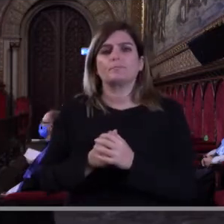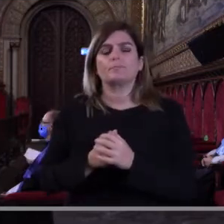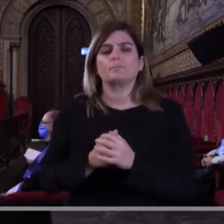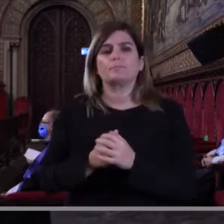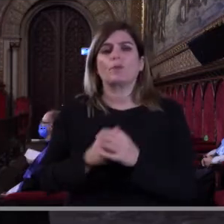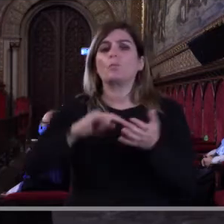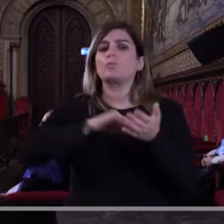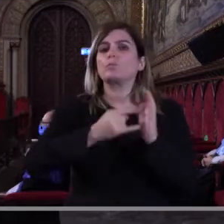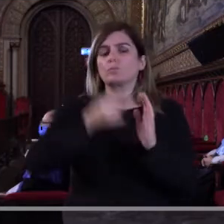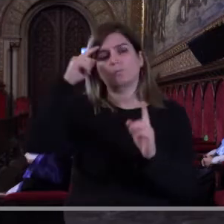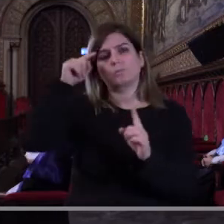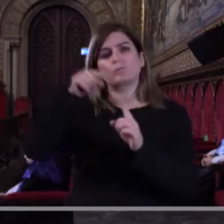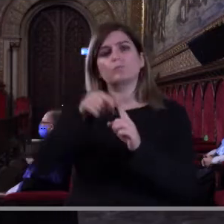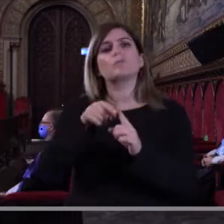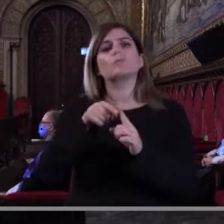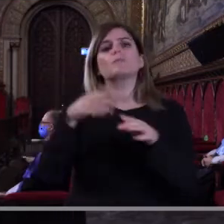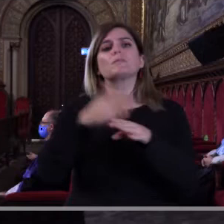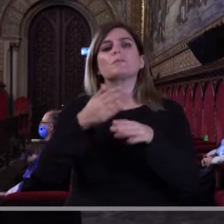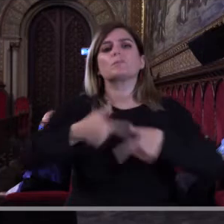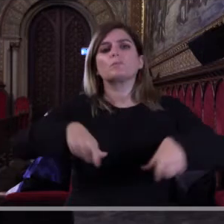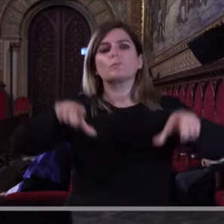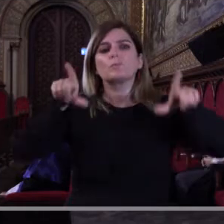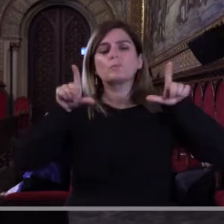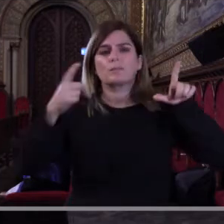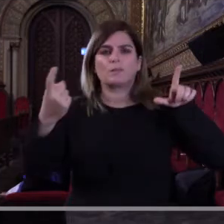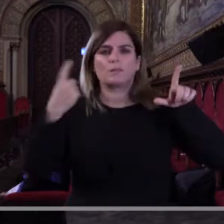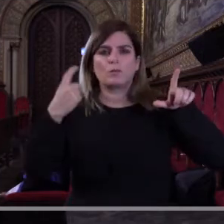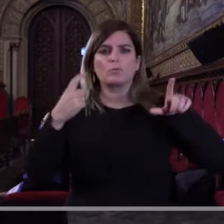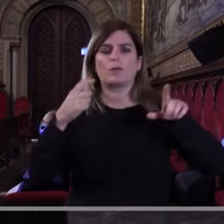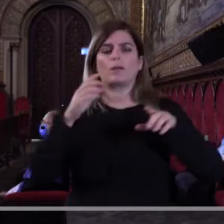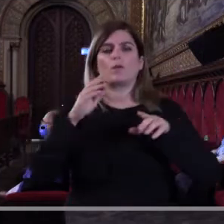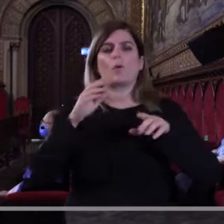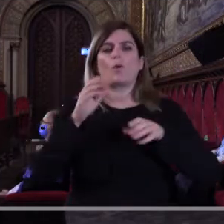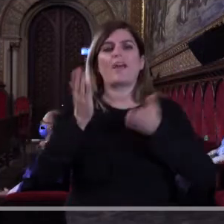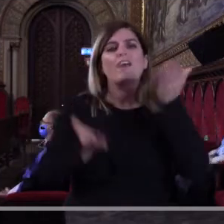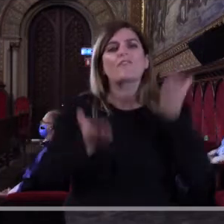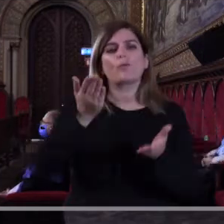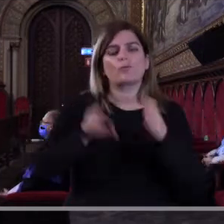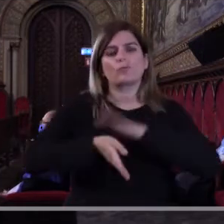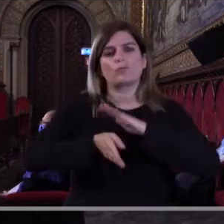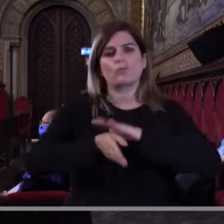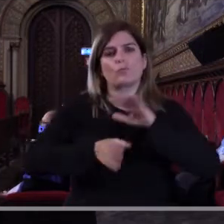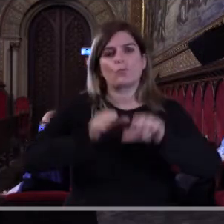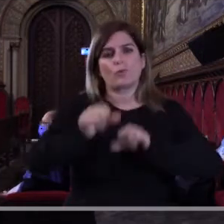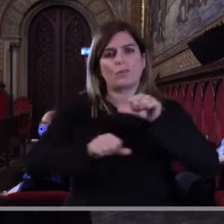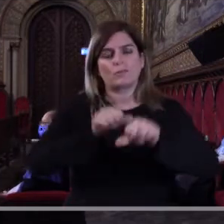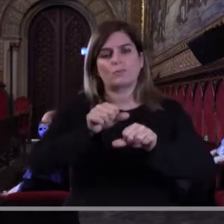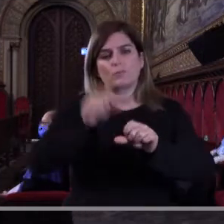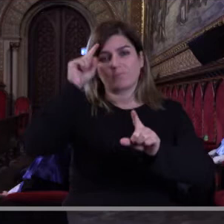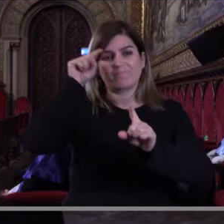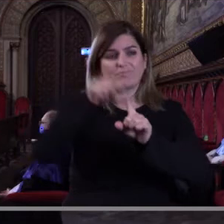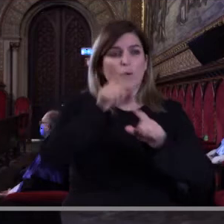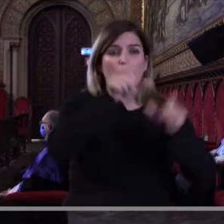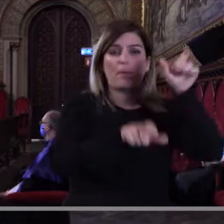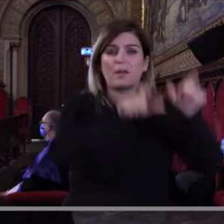un aprenentatge centrat en l'estudiant i en l'avaluació progressiva i orientat a reconciliar la humanitat amb